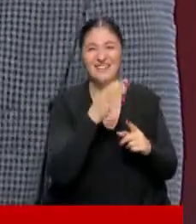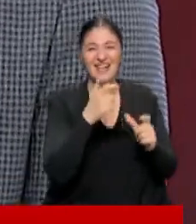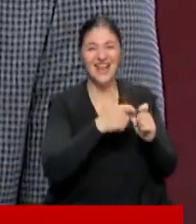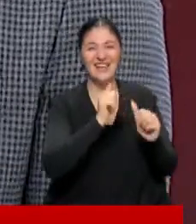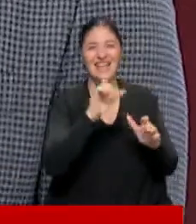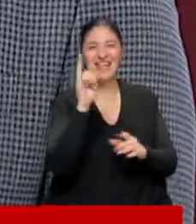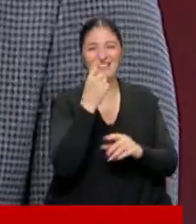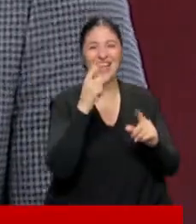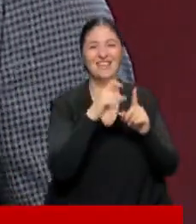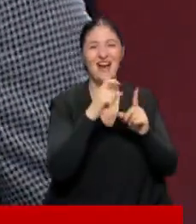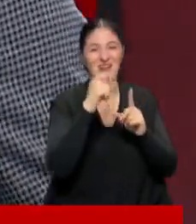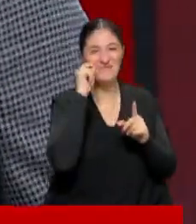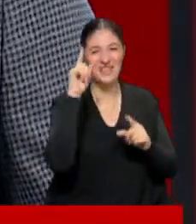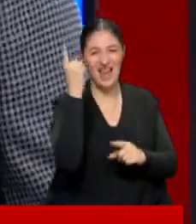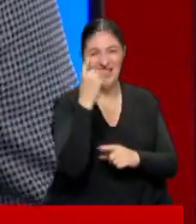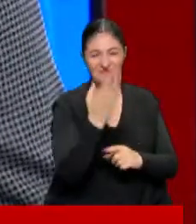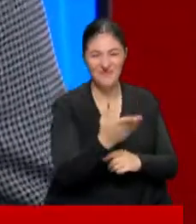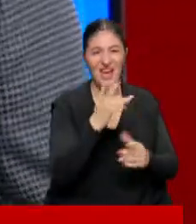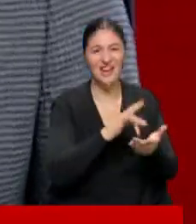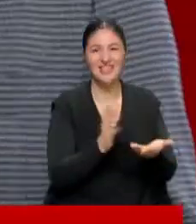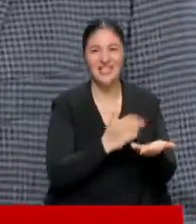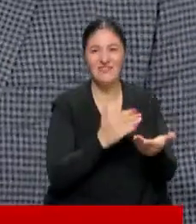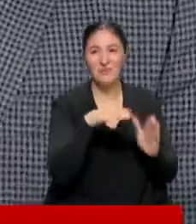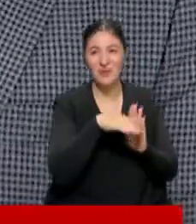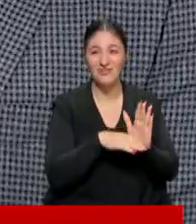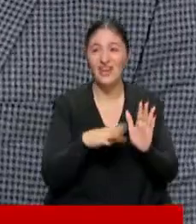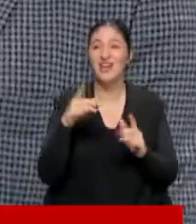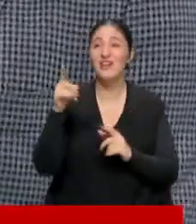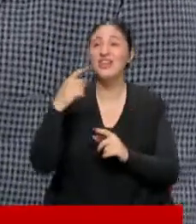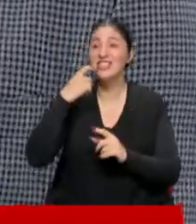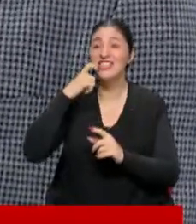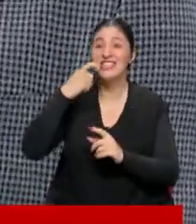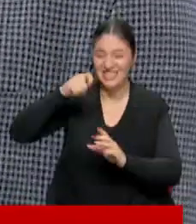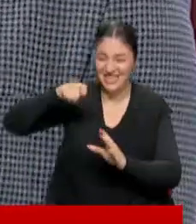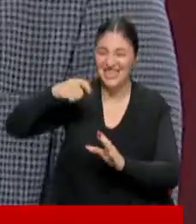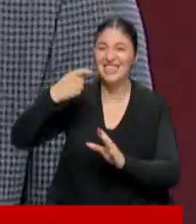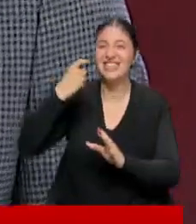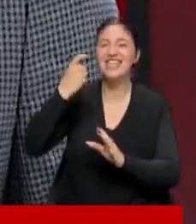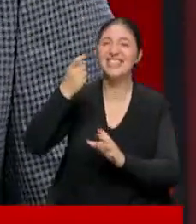Yönetmeni Doğan Şentürk yönetiminde orta sayfa programım var Doğan Şentürk Dişçi gibi böyle çeker alıyor